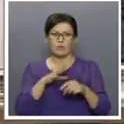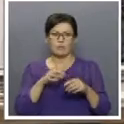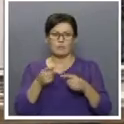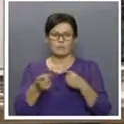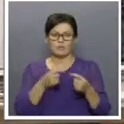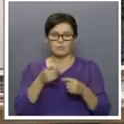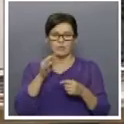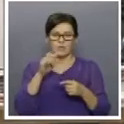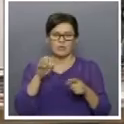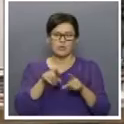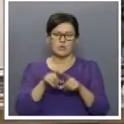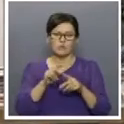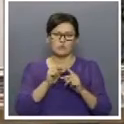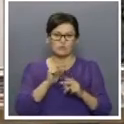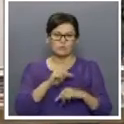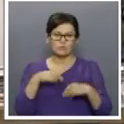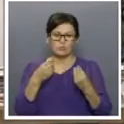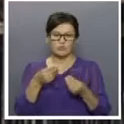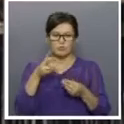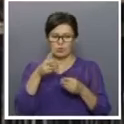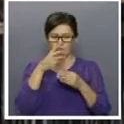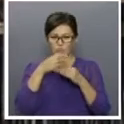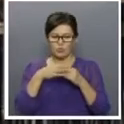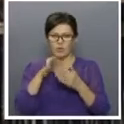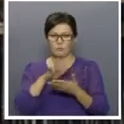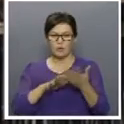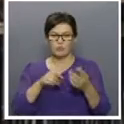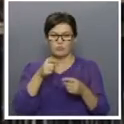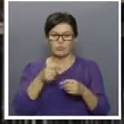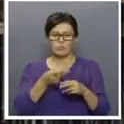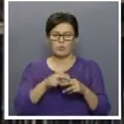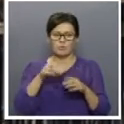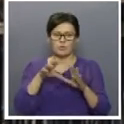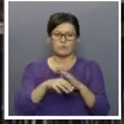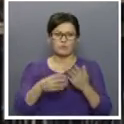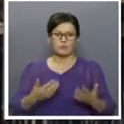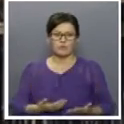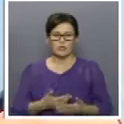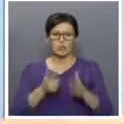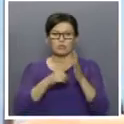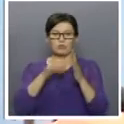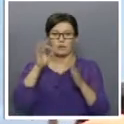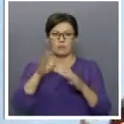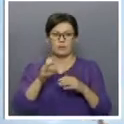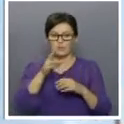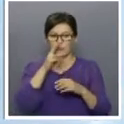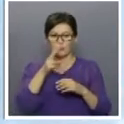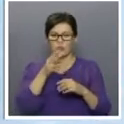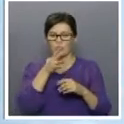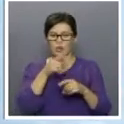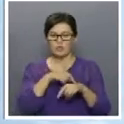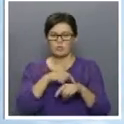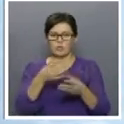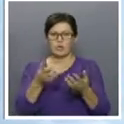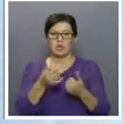басқармасына Гүлзада сынды жұмыс беруші үстінен 3000-ға жуық азамат шағым түсірген. Соның ішінде тұрғындардың 70% жалақыларын уақытылы